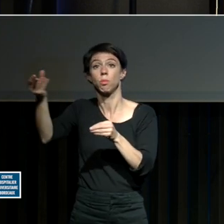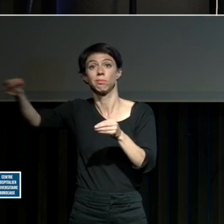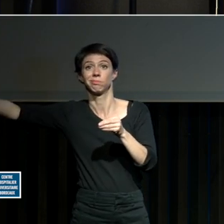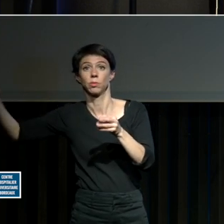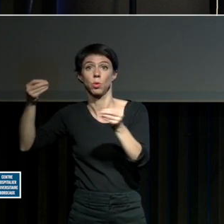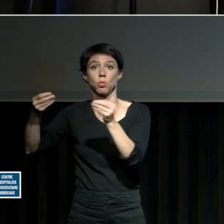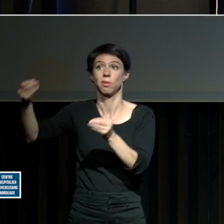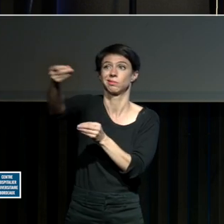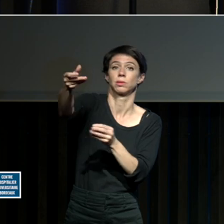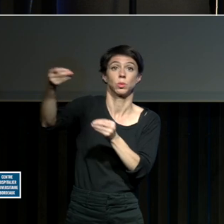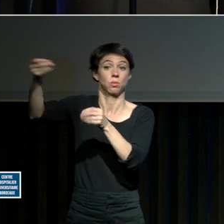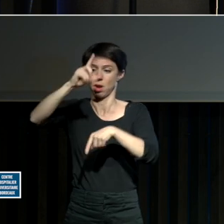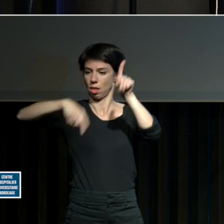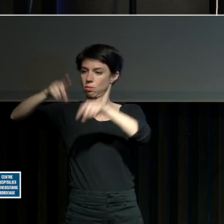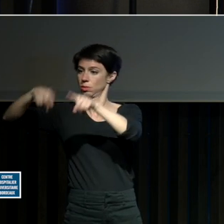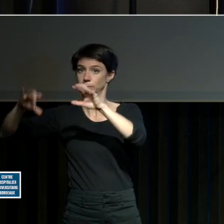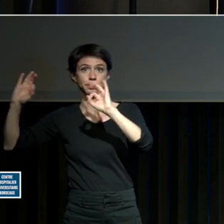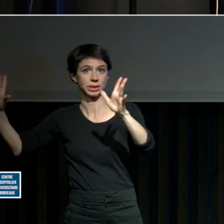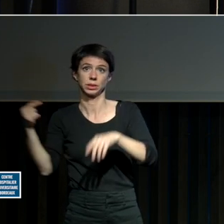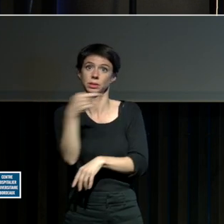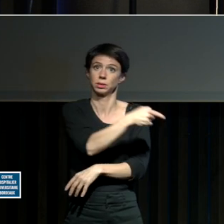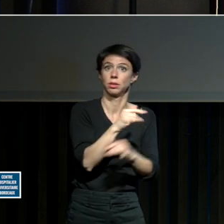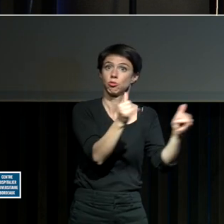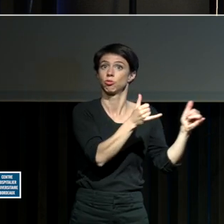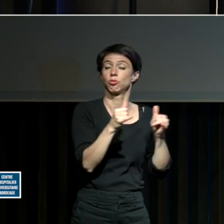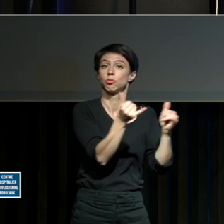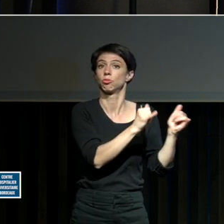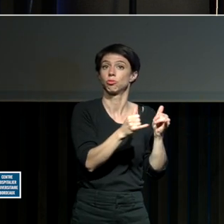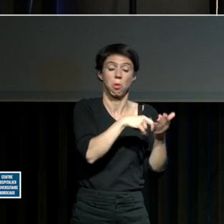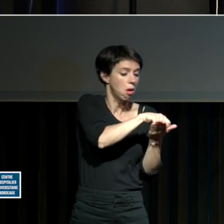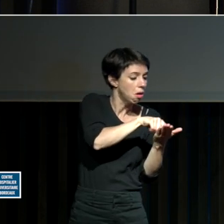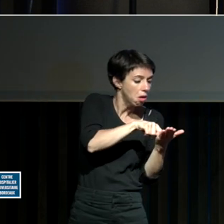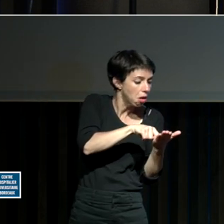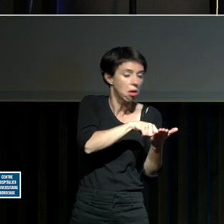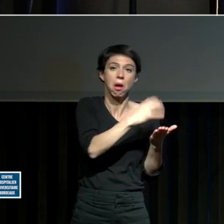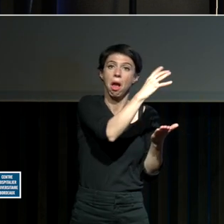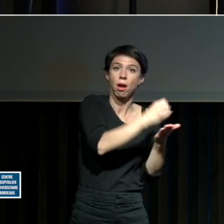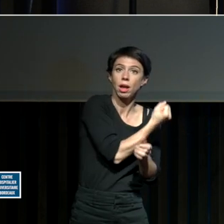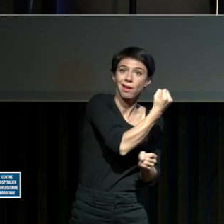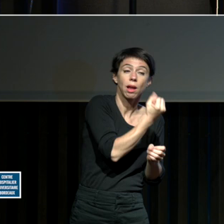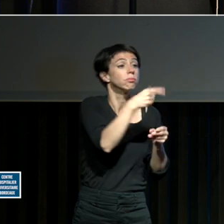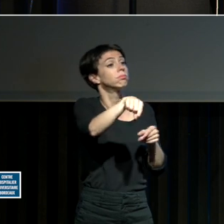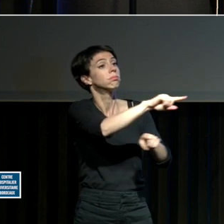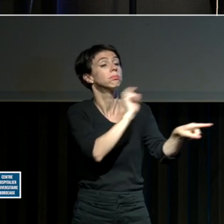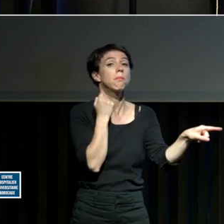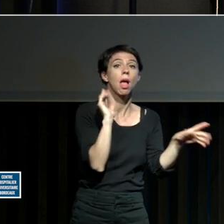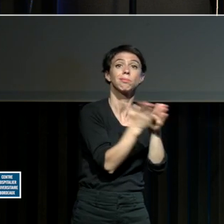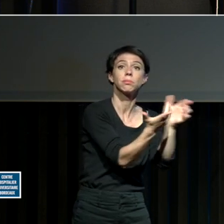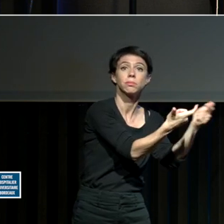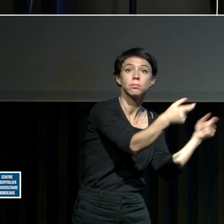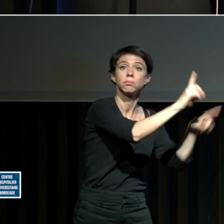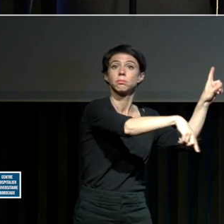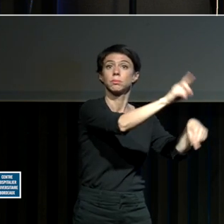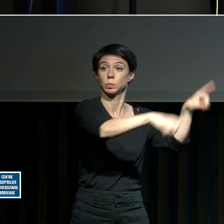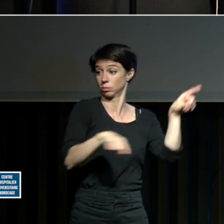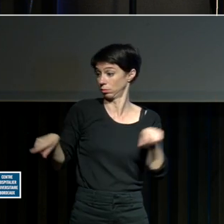et d'argent. Et s'il gagne, la récompense qu'il a dans cette boîte à butins va lui permettre de